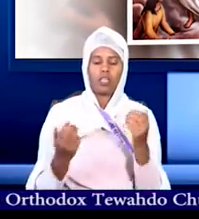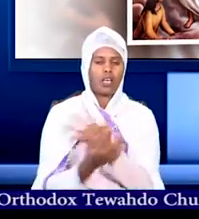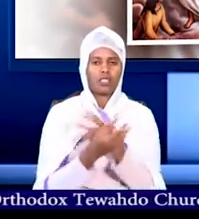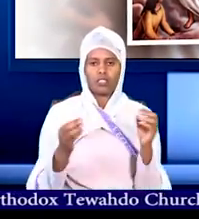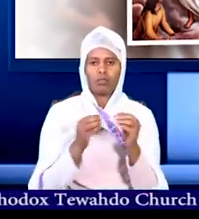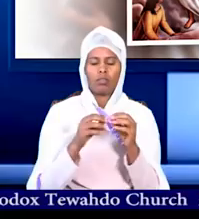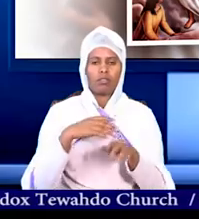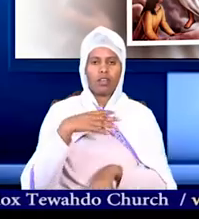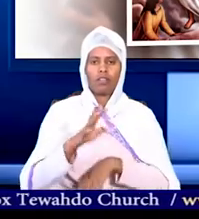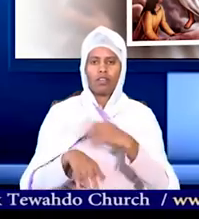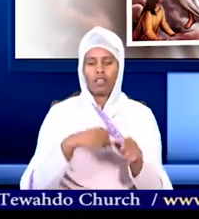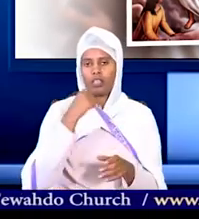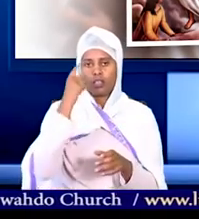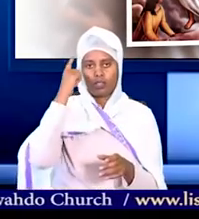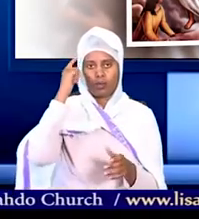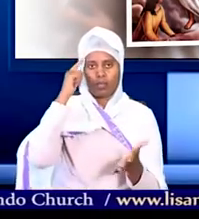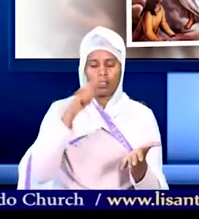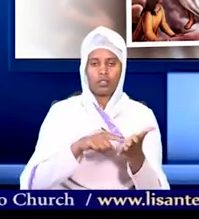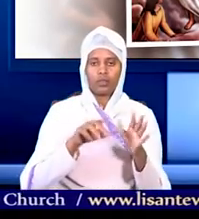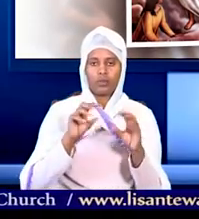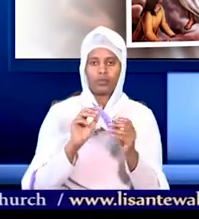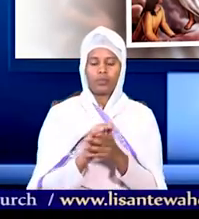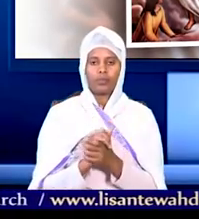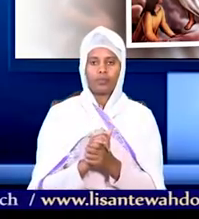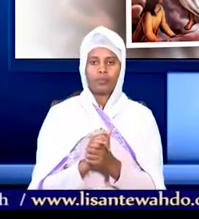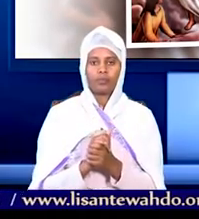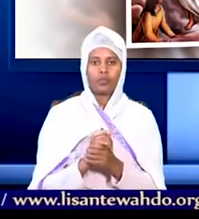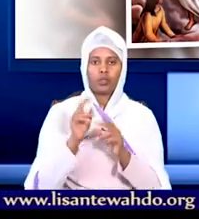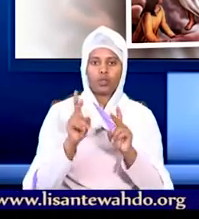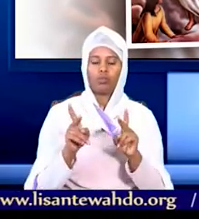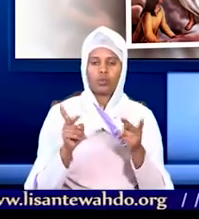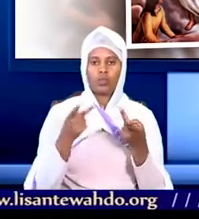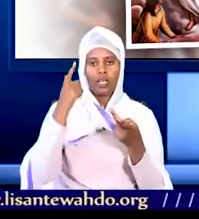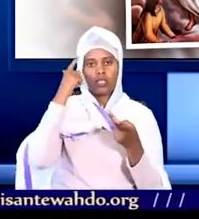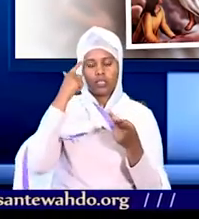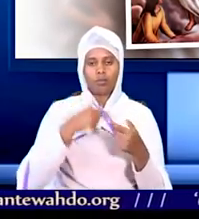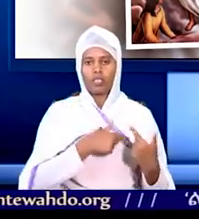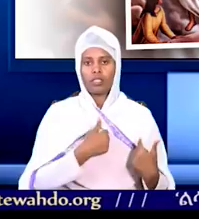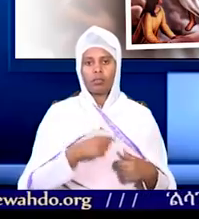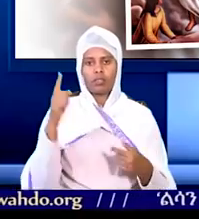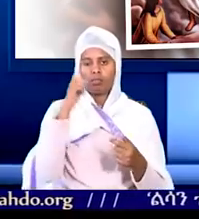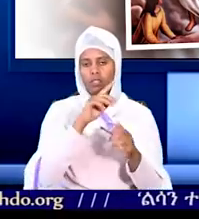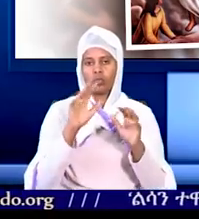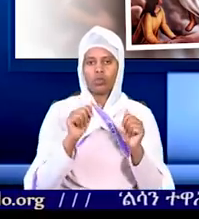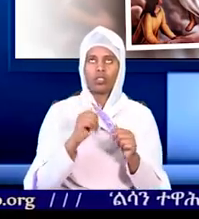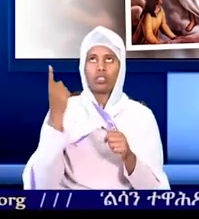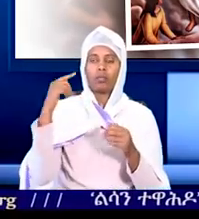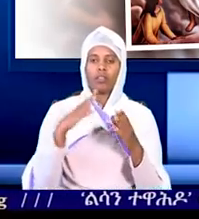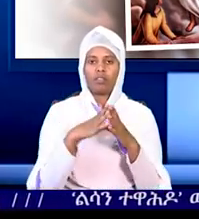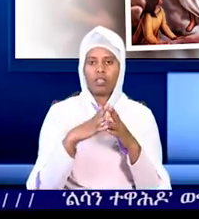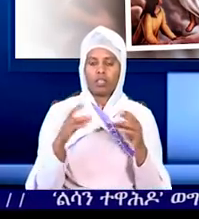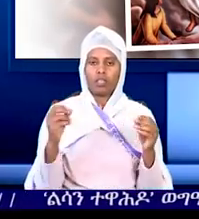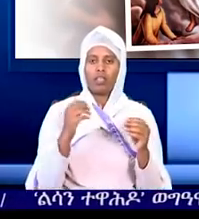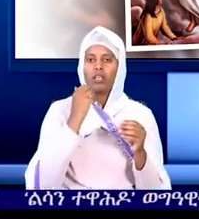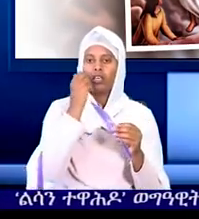اخيبا غبر ايكون اللمن تبتن اللم حساباتو كوام اوين حساب لبنان ايكفو